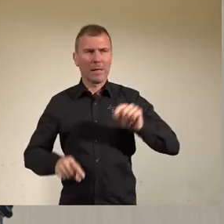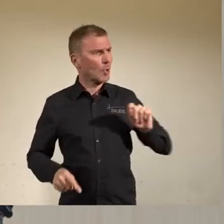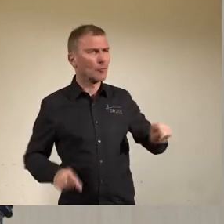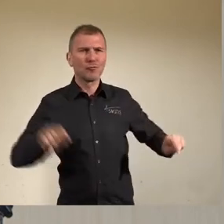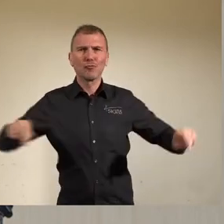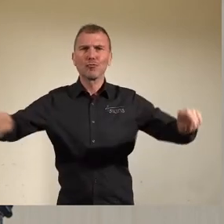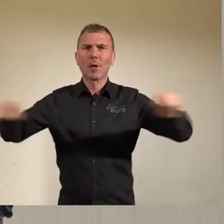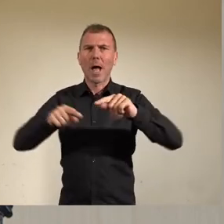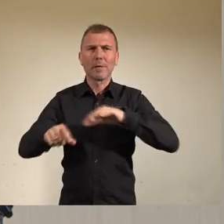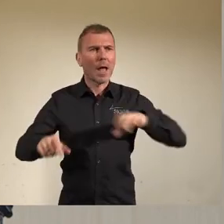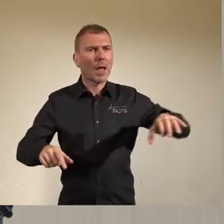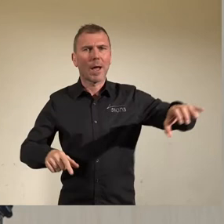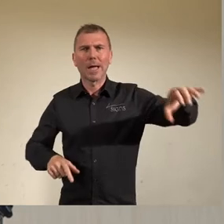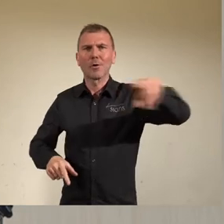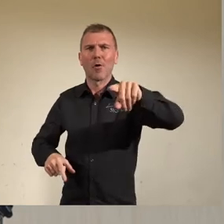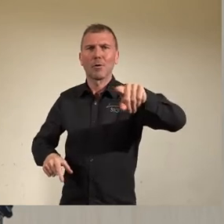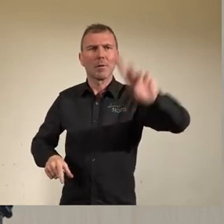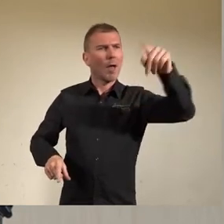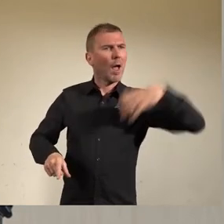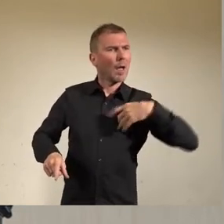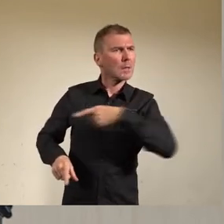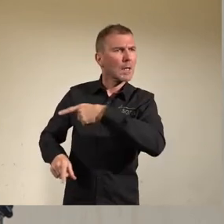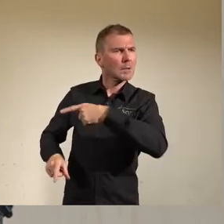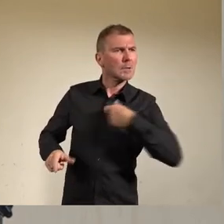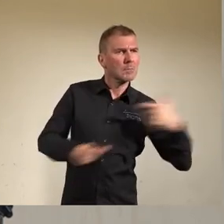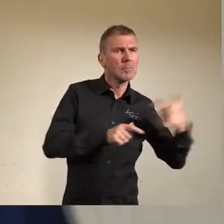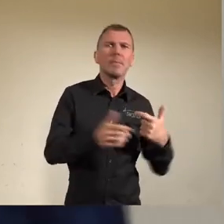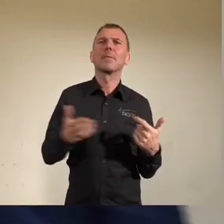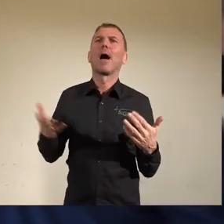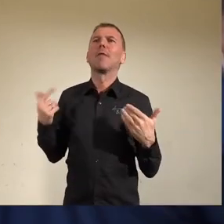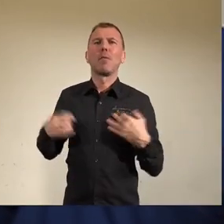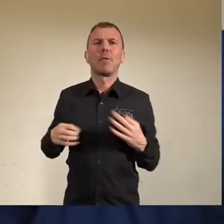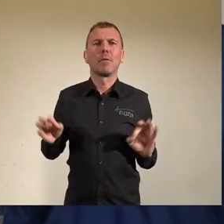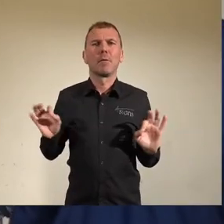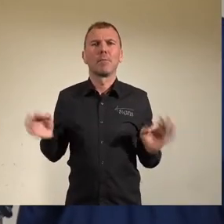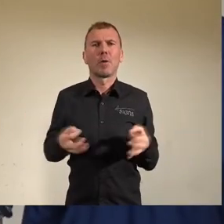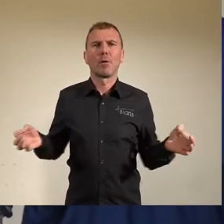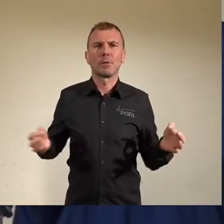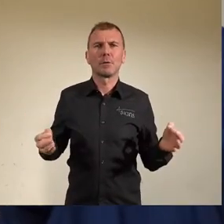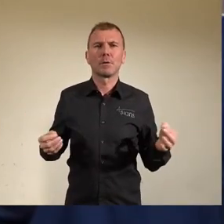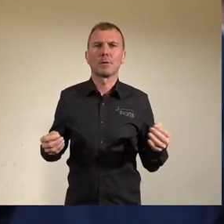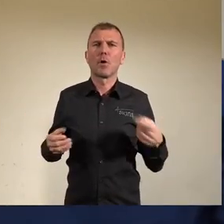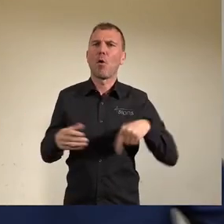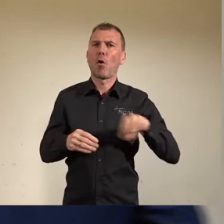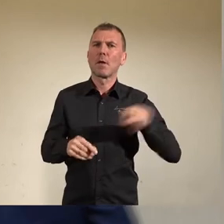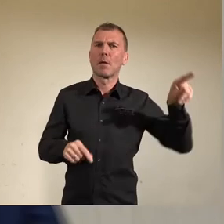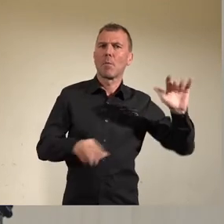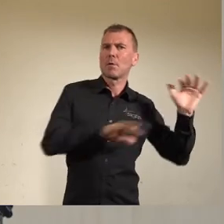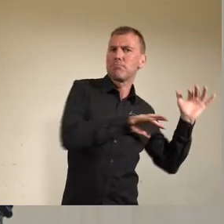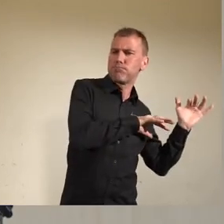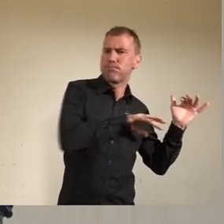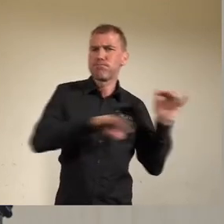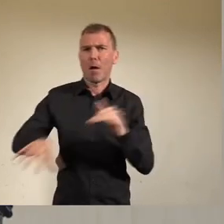in andere Regionen Deutschlands bringen. Man bräuchte gar keine Werbung mehr machen, denn man würde spüren, in Dresden ist